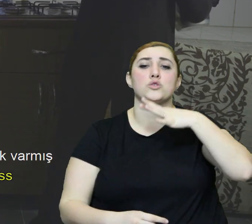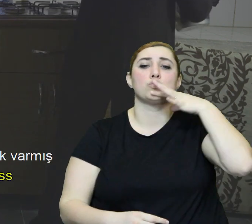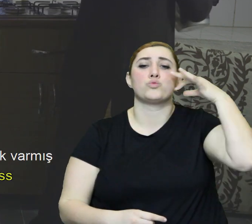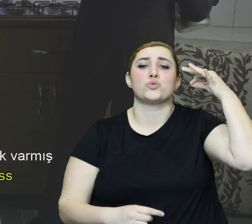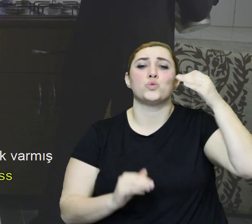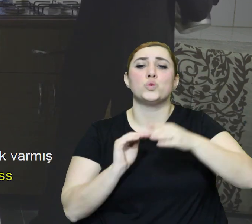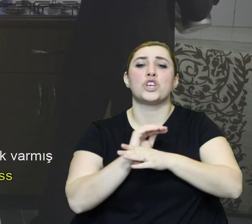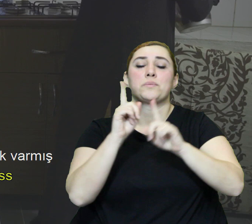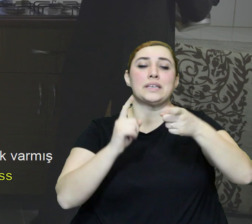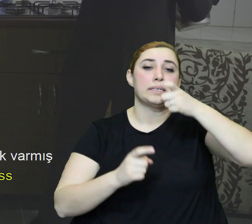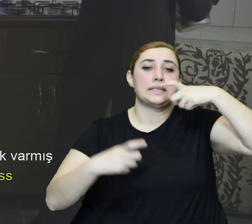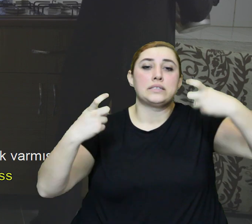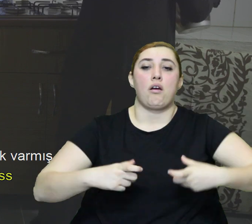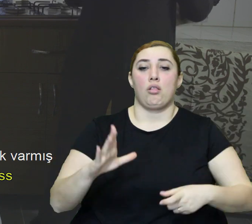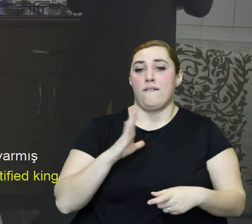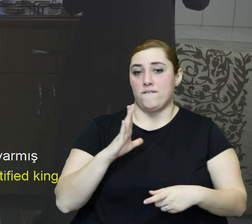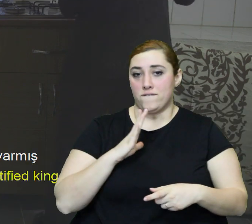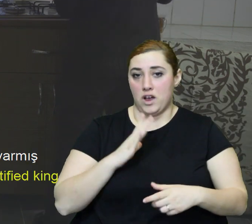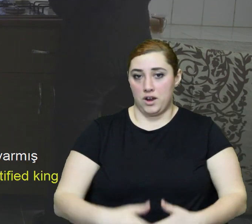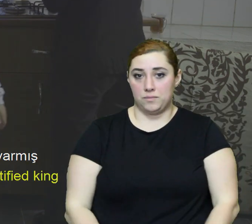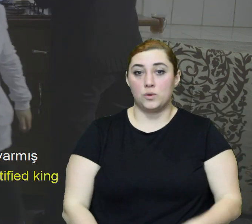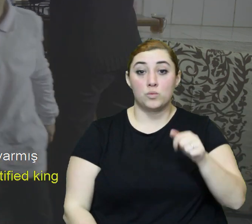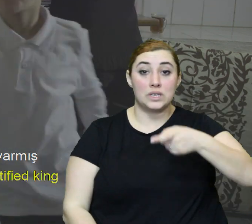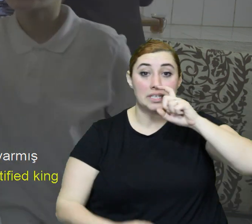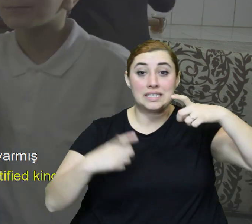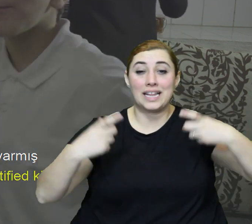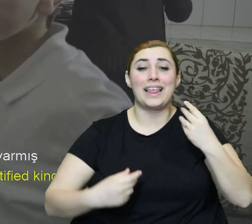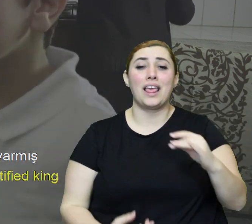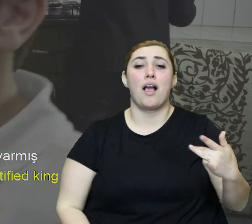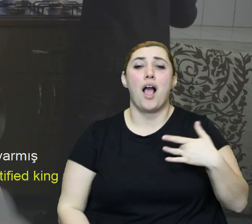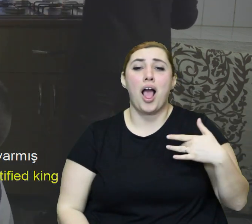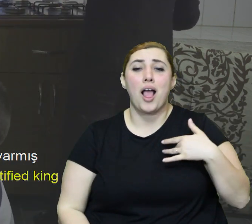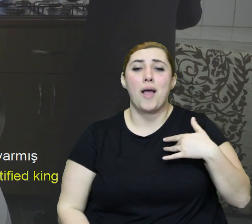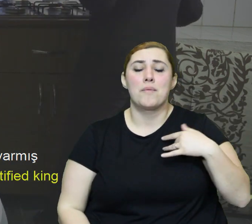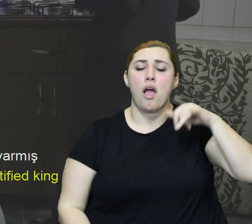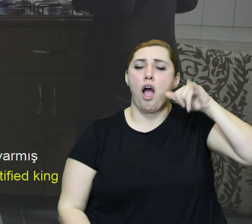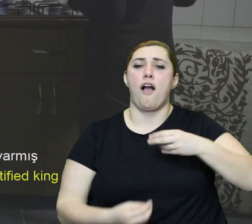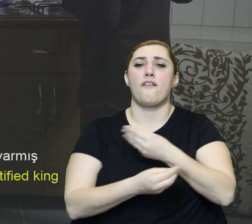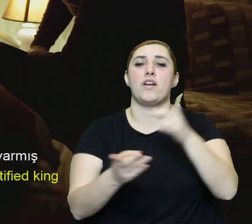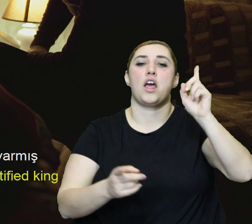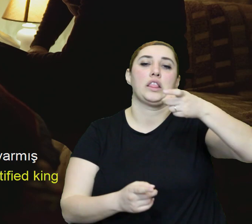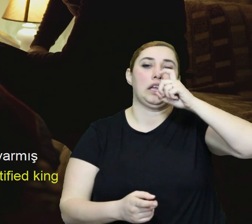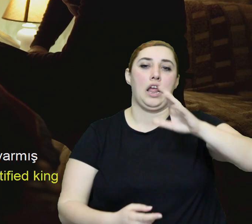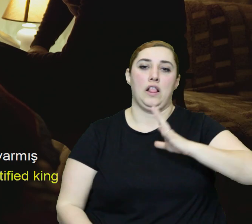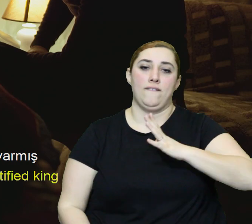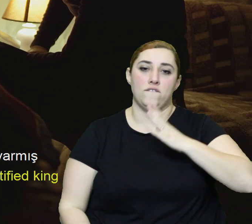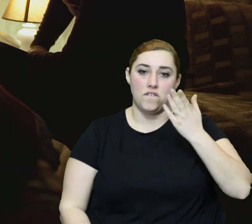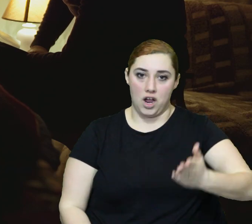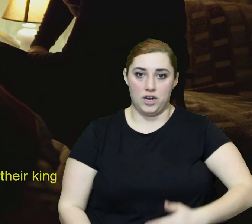mutluluk içinde yaşadığı bir krallık varmış. Bu krallığın iyi kalpli ve adaletli bir kralı